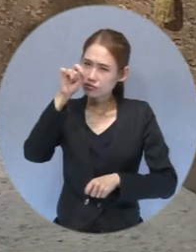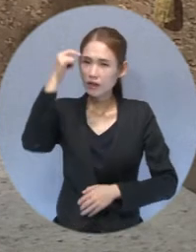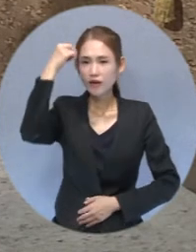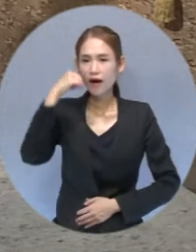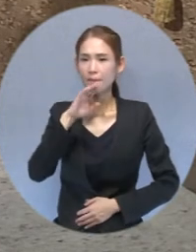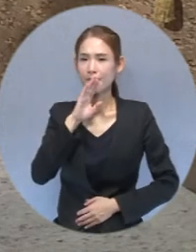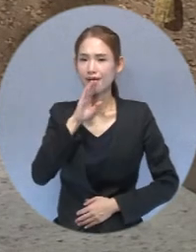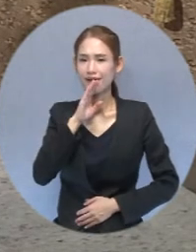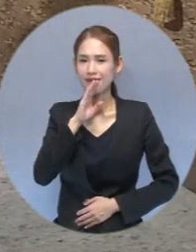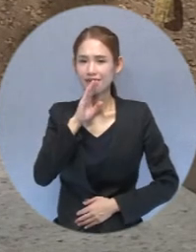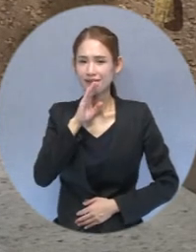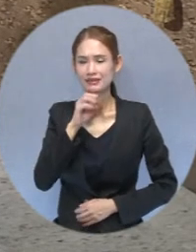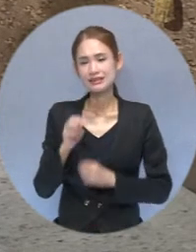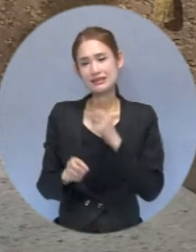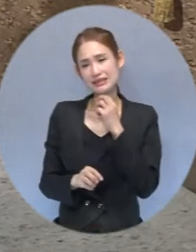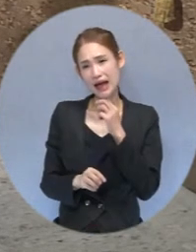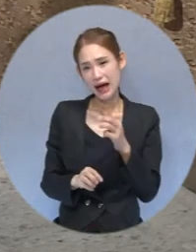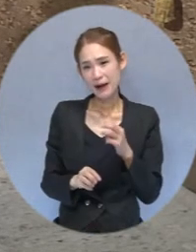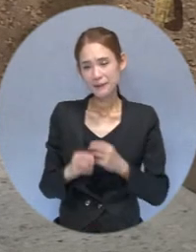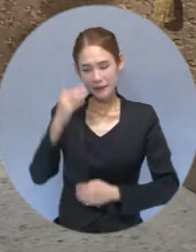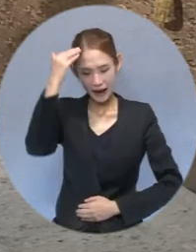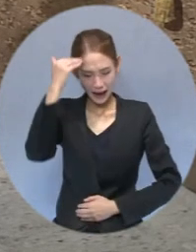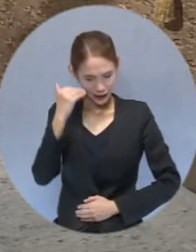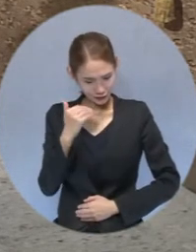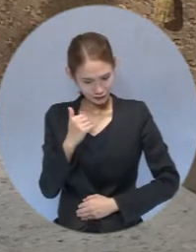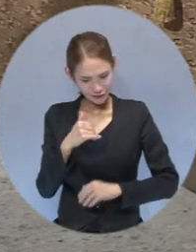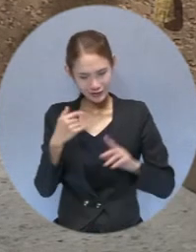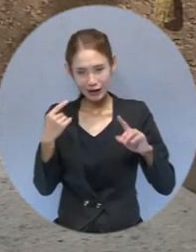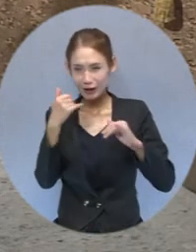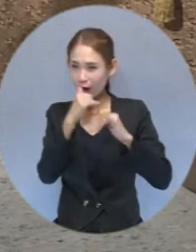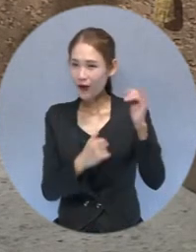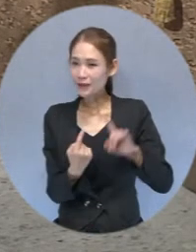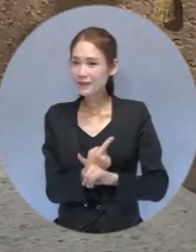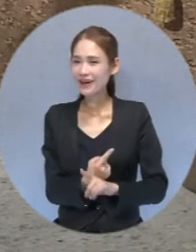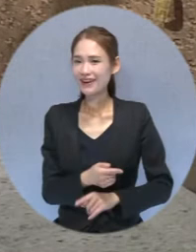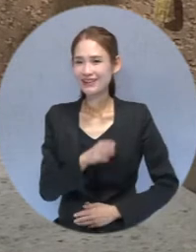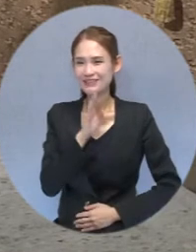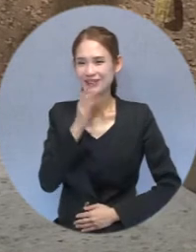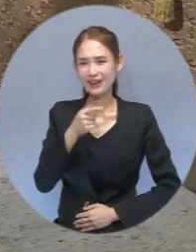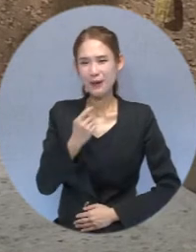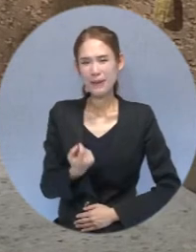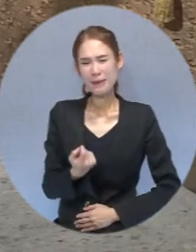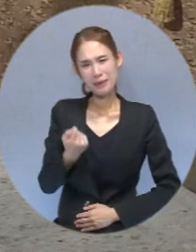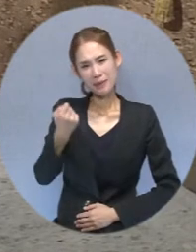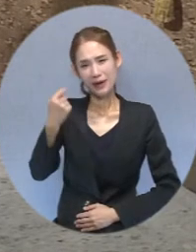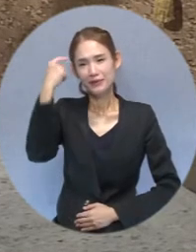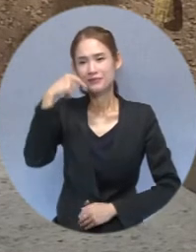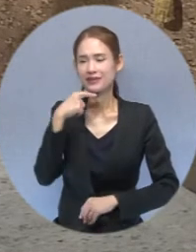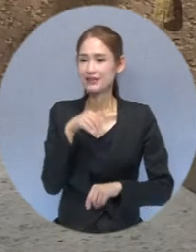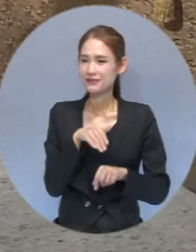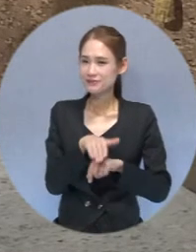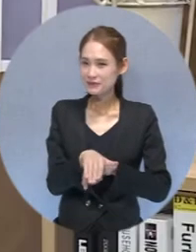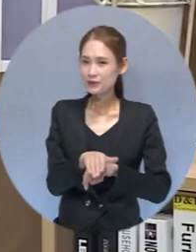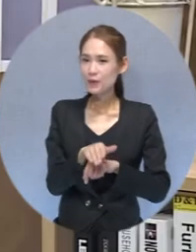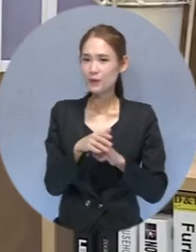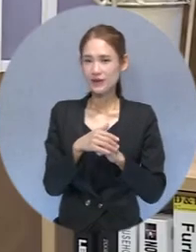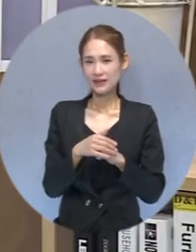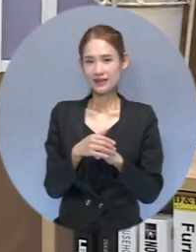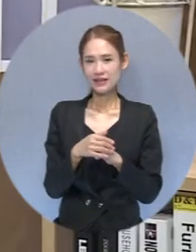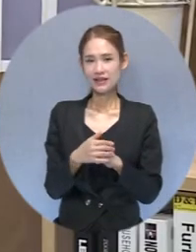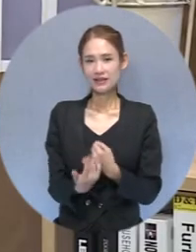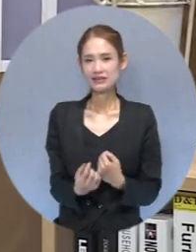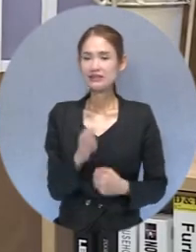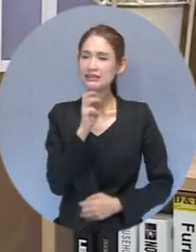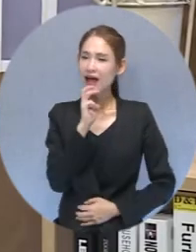네. 아, 한국의 역사를 바꿀 시간이. 그렇죠. 또 이 빨리빨리 민족인 저희, 네. 이 우리나라 사람들은 이 30분이